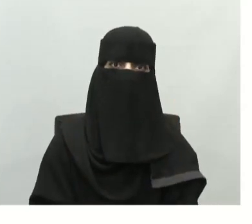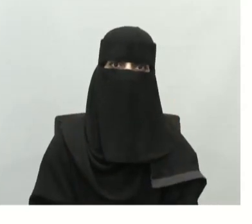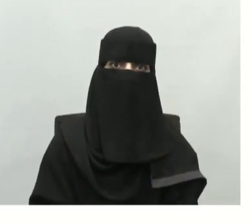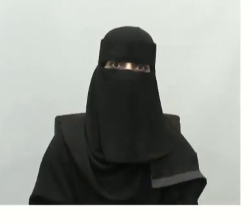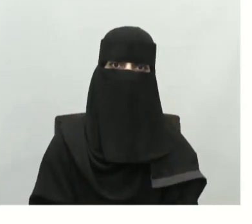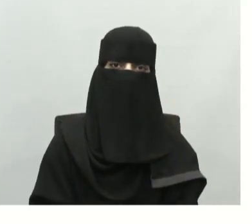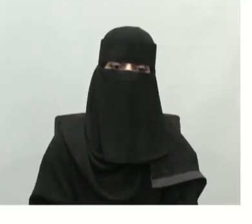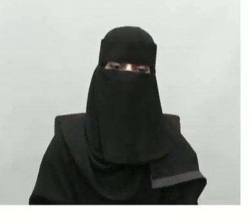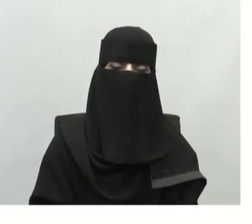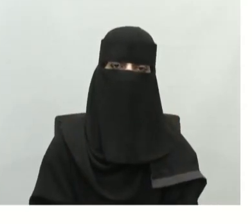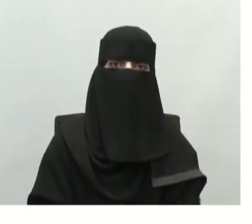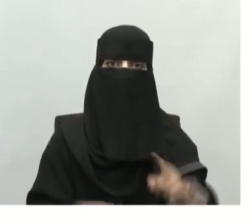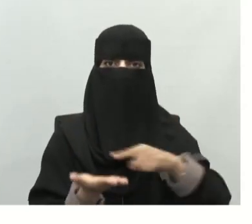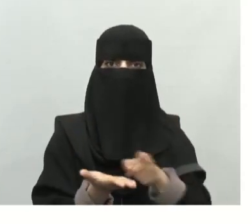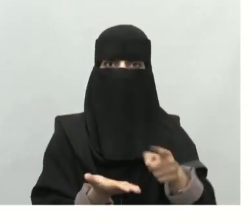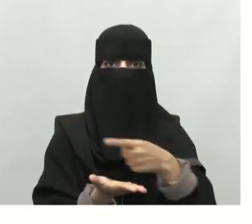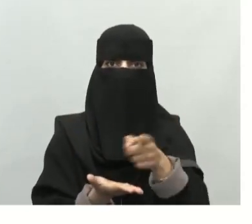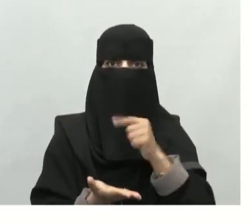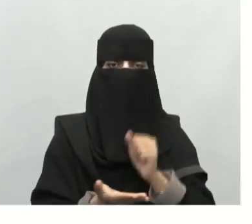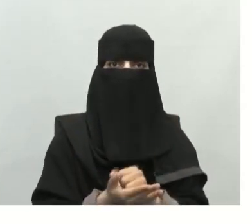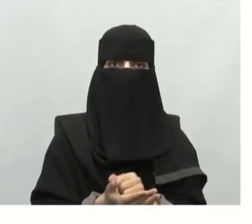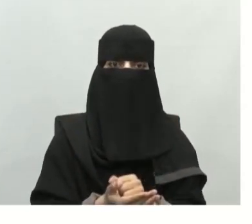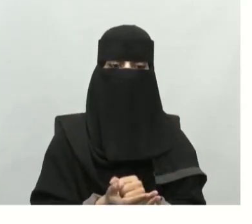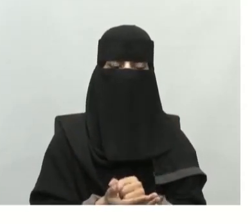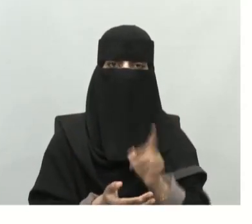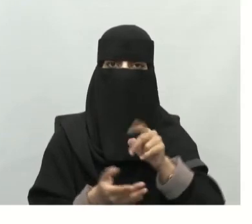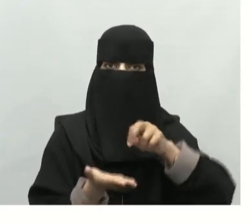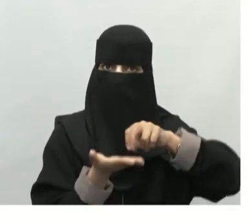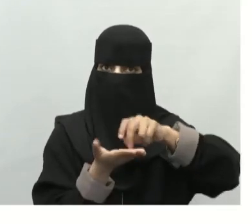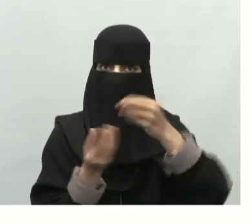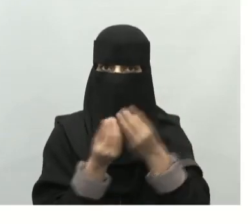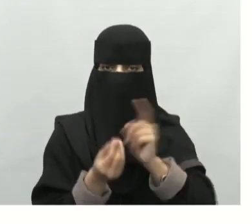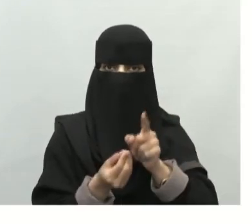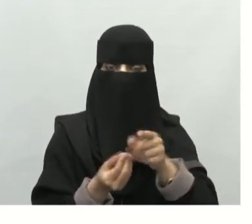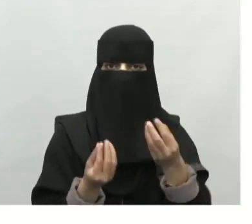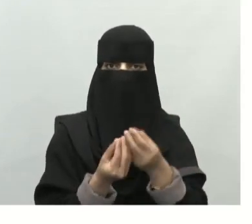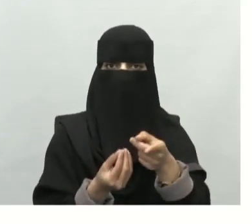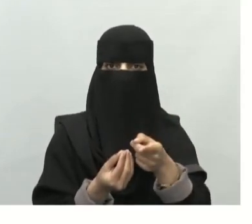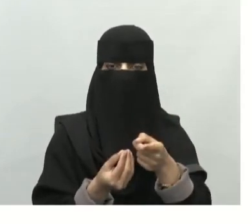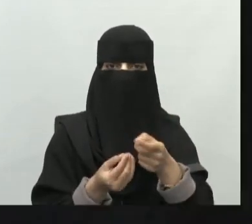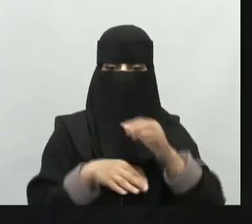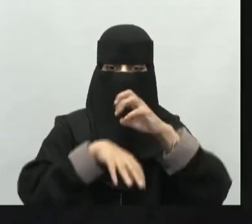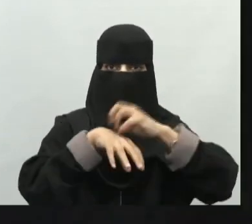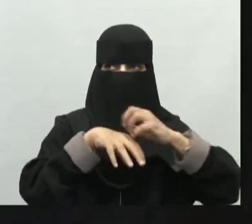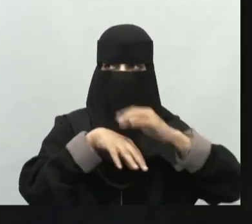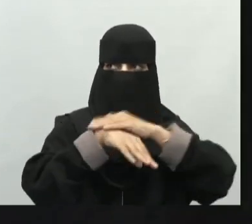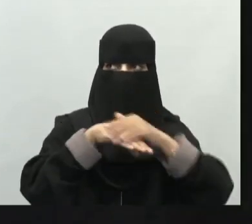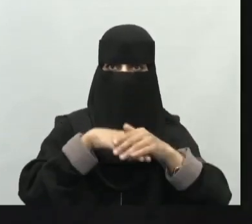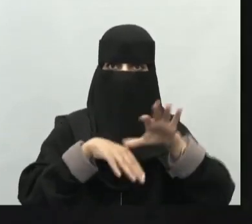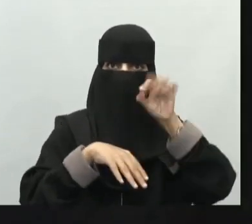نفسها الثعابين ليس لها ارجل لديها حراشف